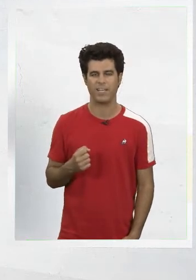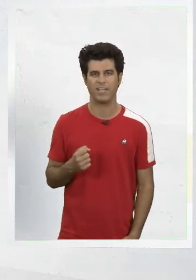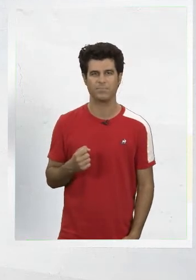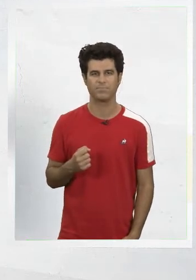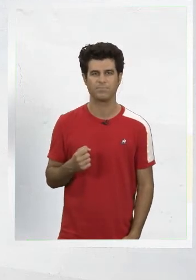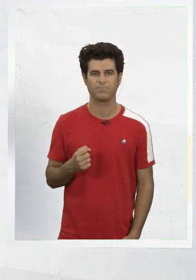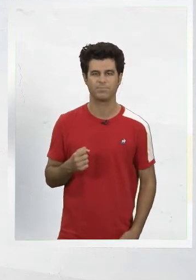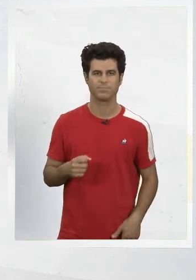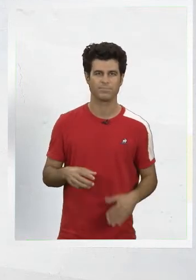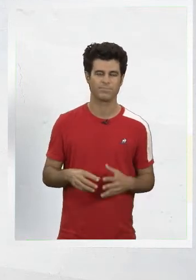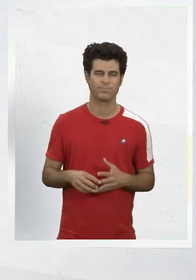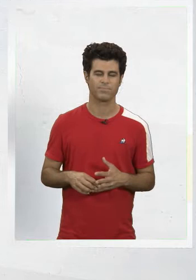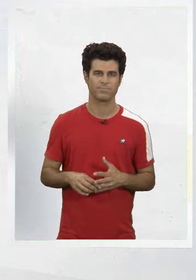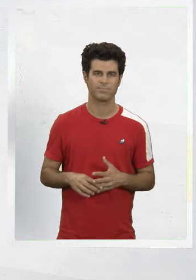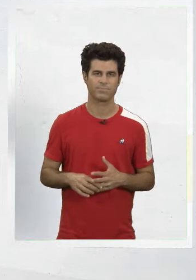בימים האלה?